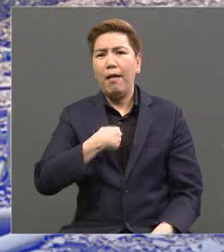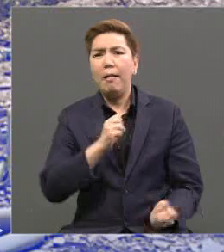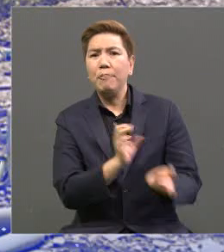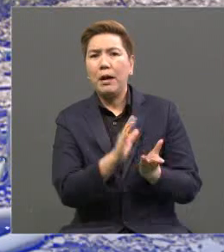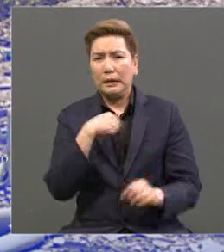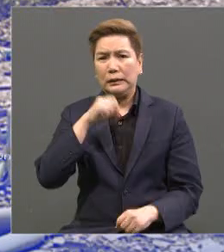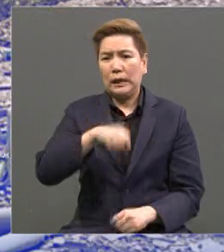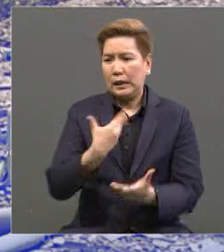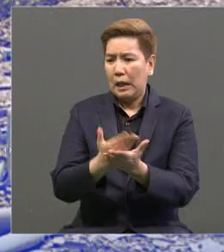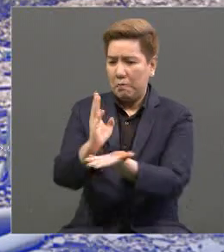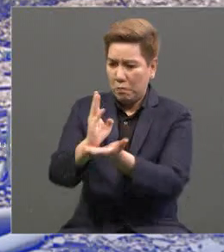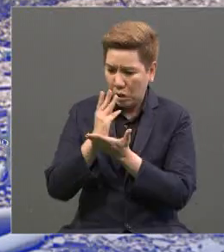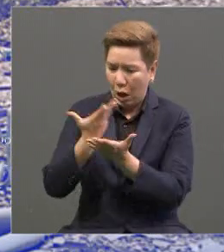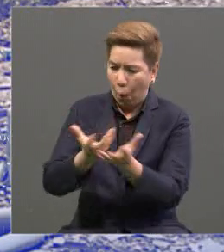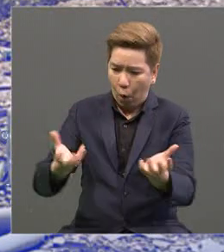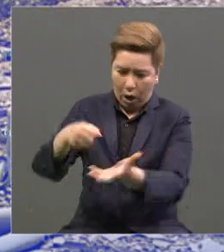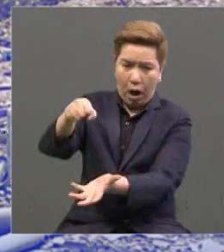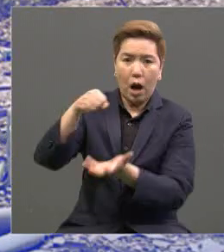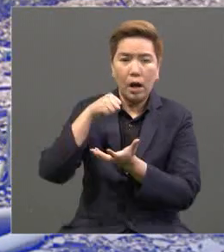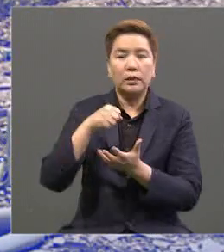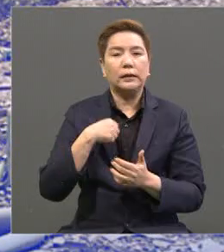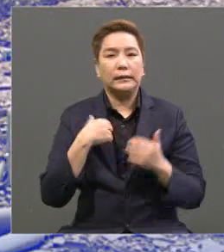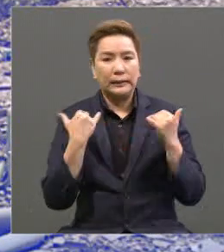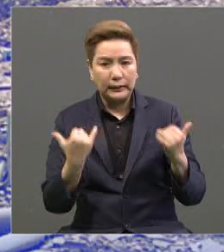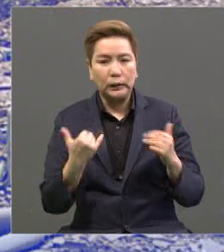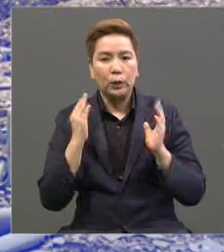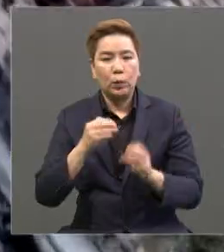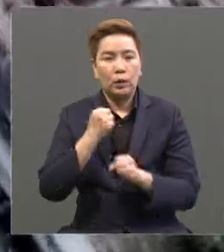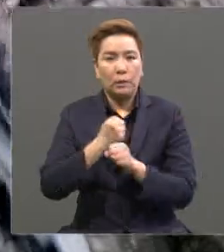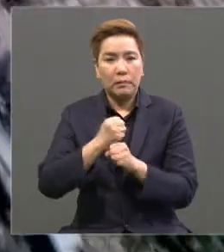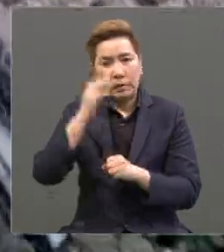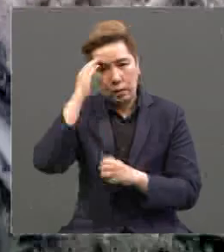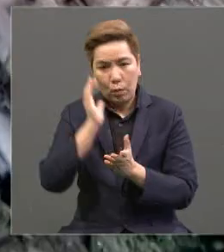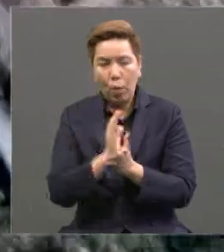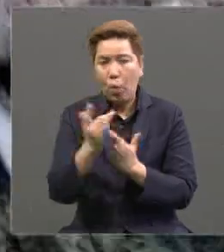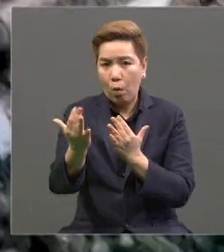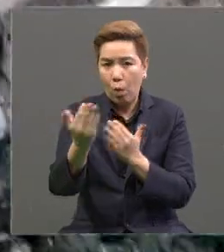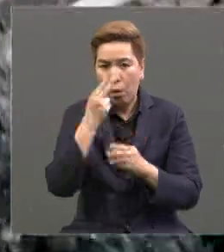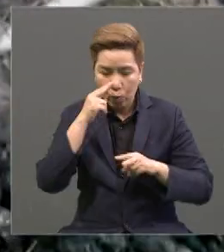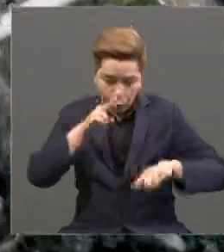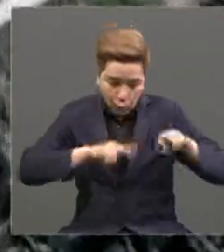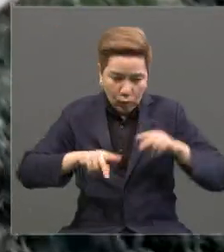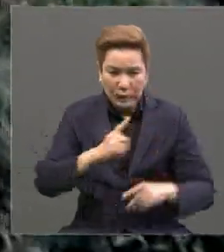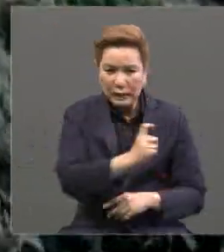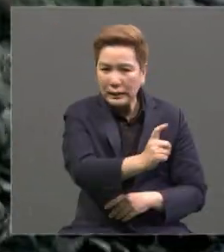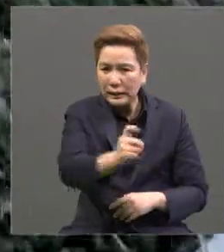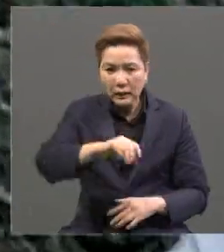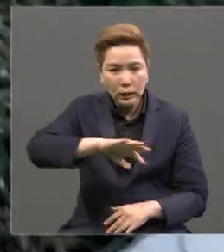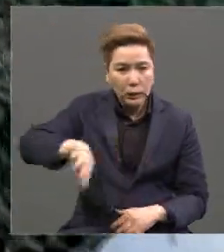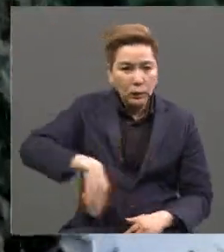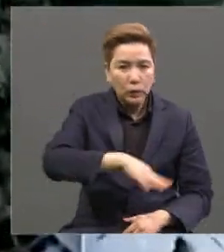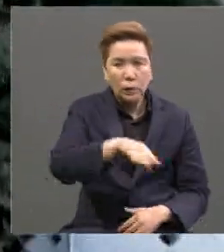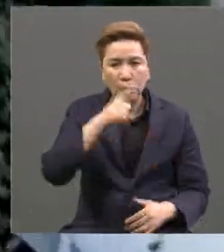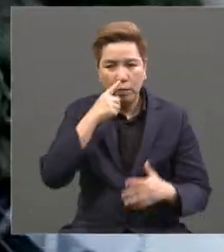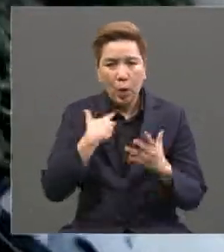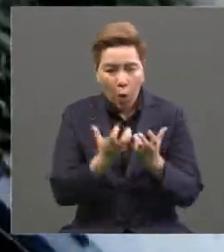ภัยเพื่อขอรับบริจาคเงินแล้วก็สิ่งของต่างๆซึ่งขณะนี้จังเจ้าหน้าที่เนี่ยยังอยู่ระหว่างการเข้าไปสำรวจความเสียหายก็อา